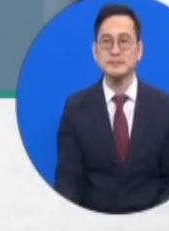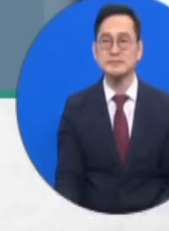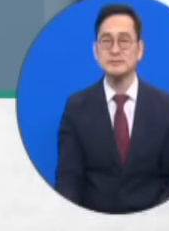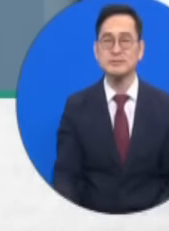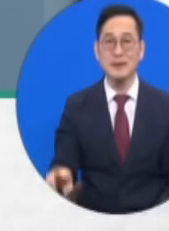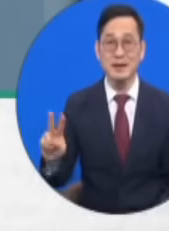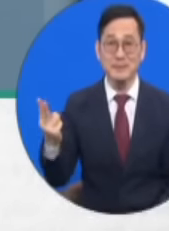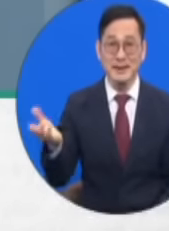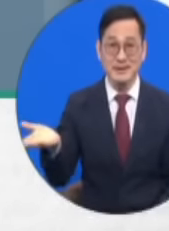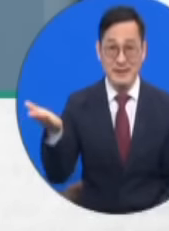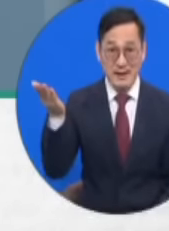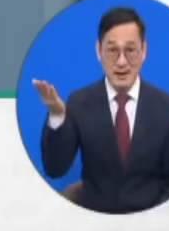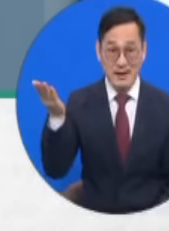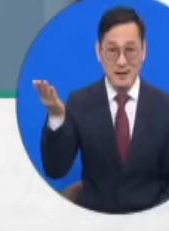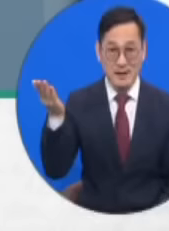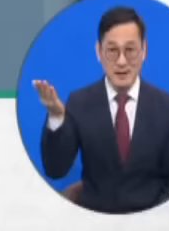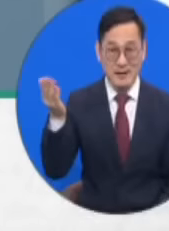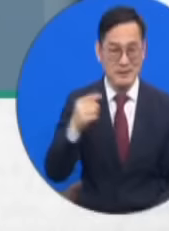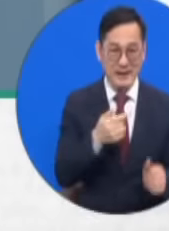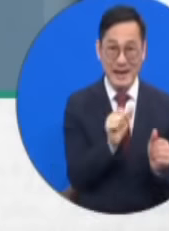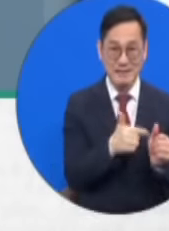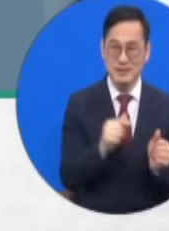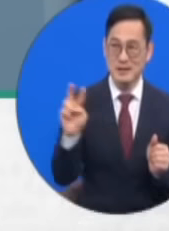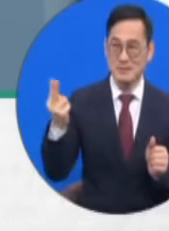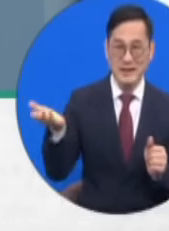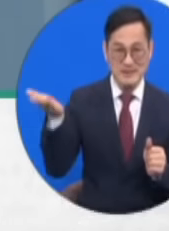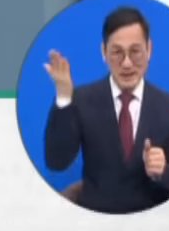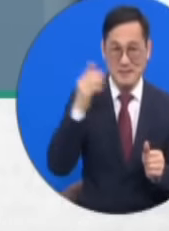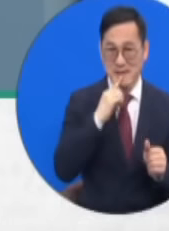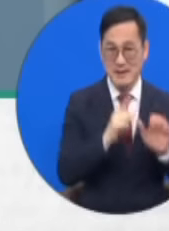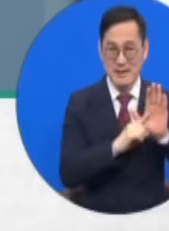200석이라고 하는 것은 지금 저 한동훈 비대위원장 얘기한 대로